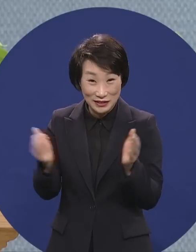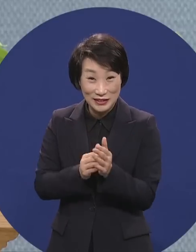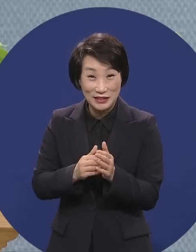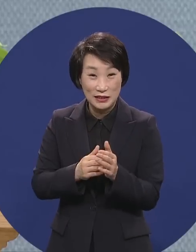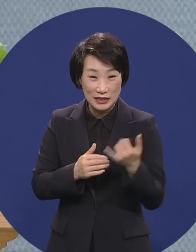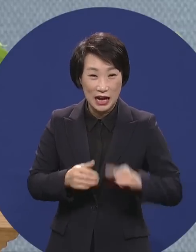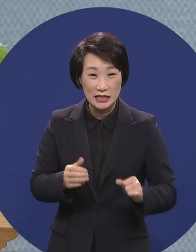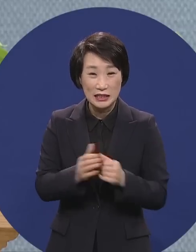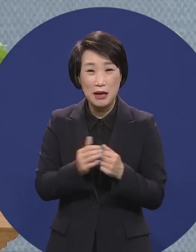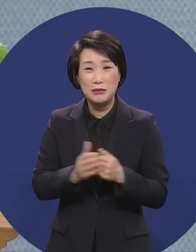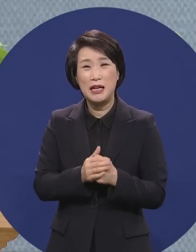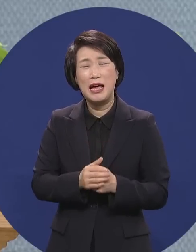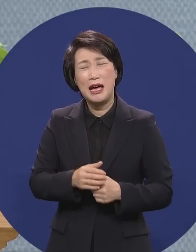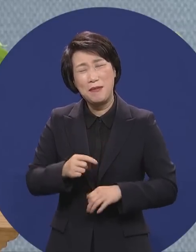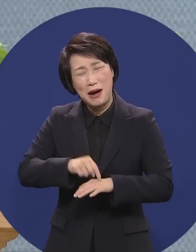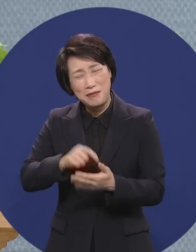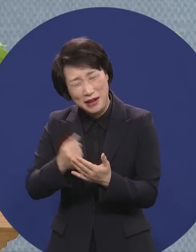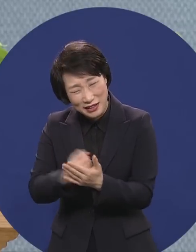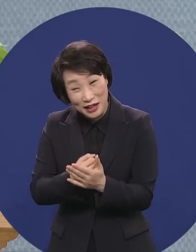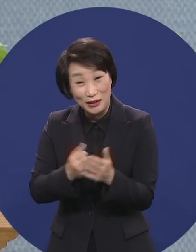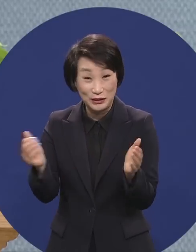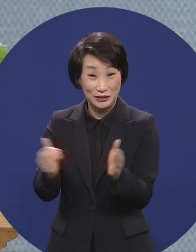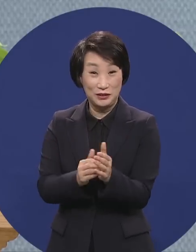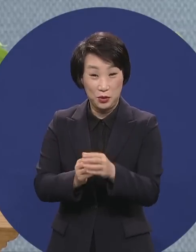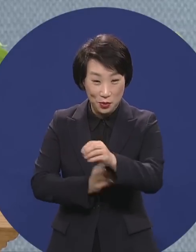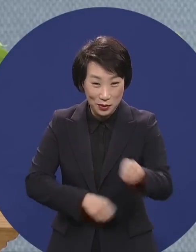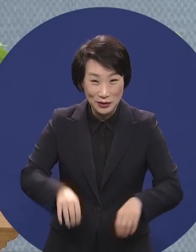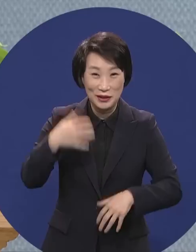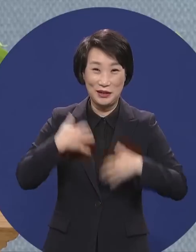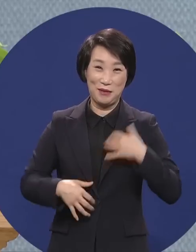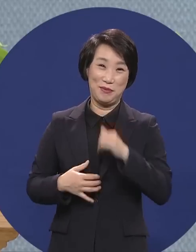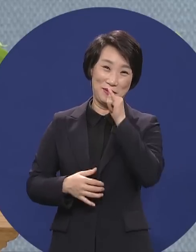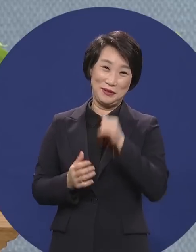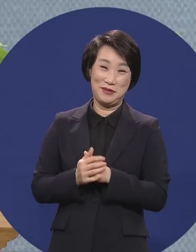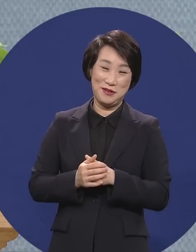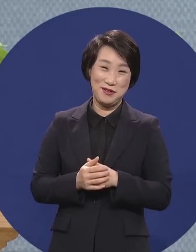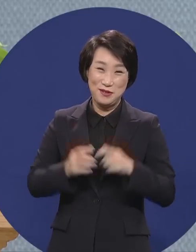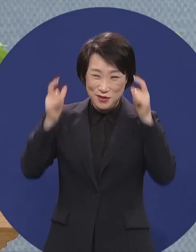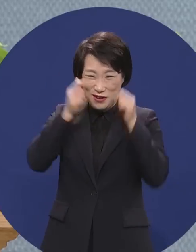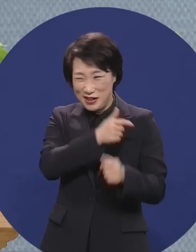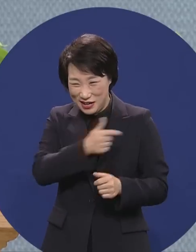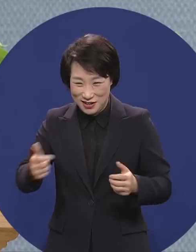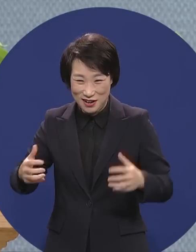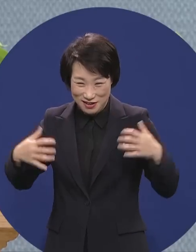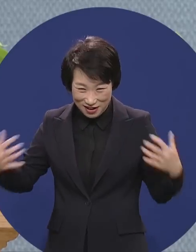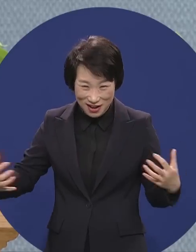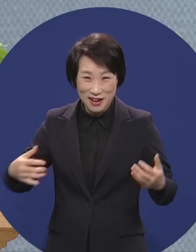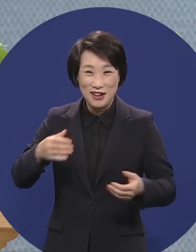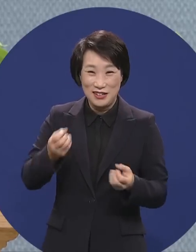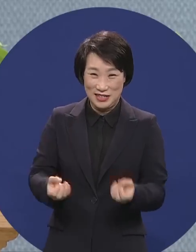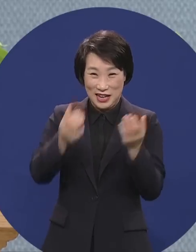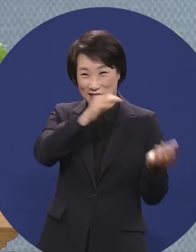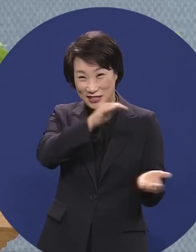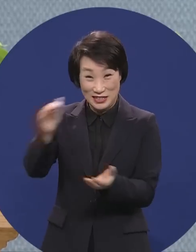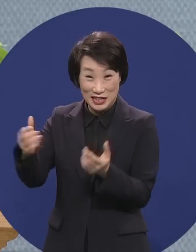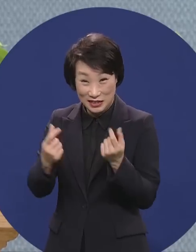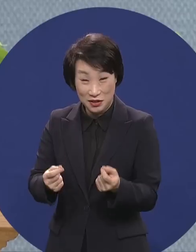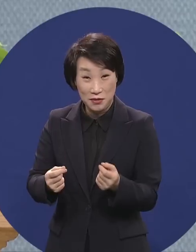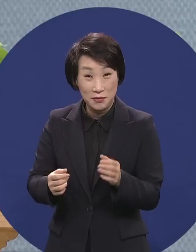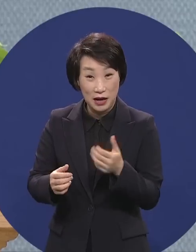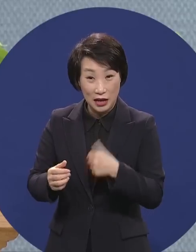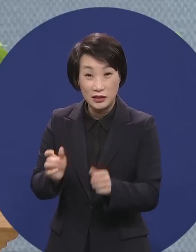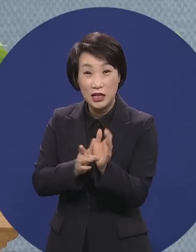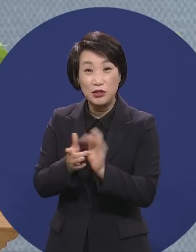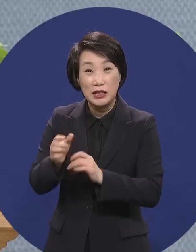자식 때문에 애타는 마음도 끝나며 오히려 기쁨이 넘쳐 살진 송아지를 잡듯이 아들의 살을 찢어